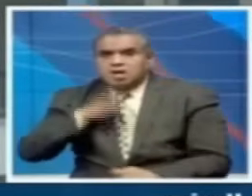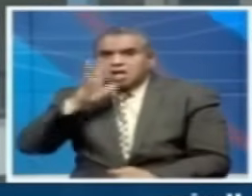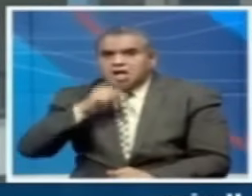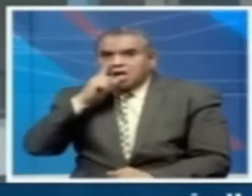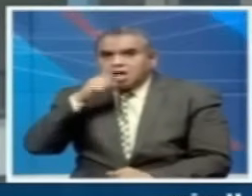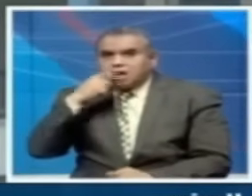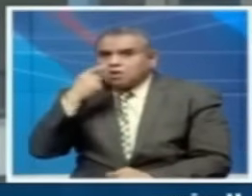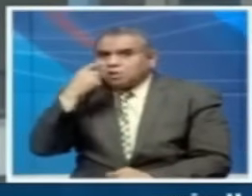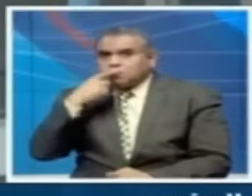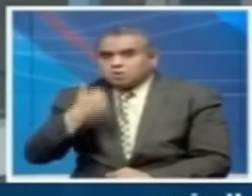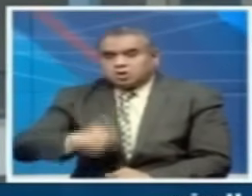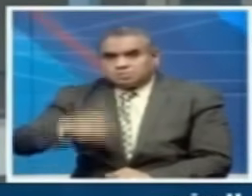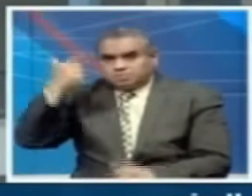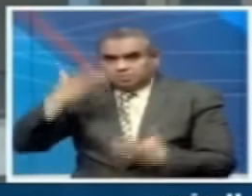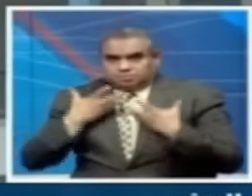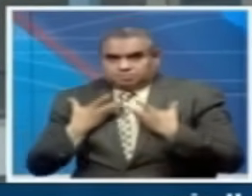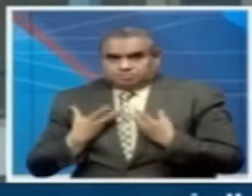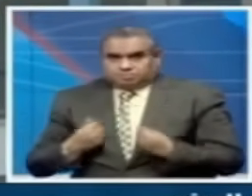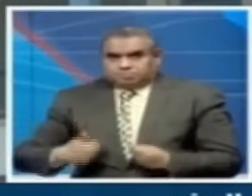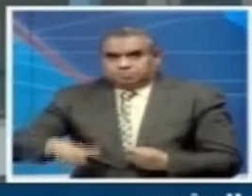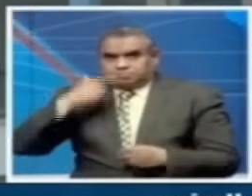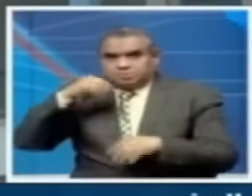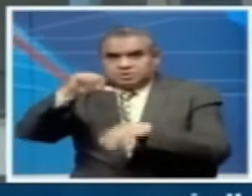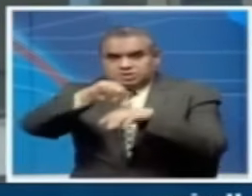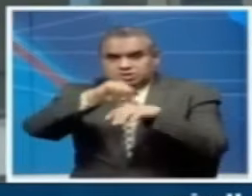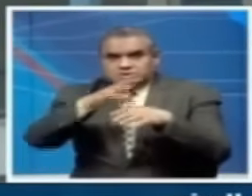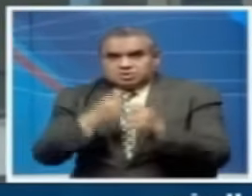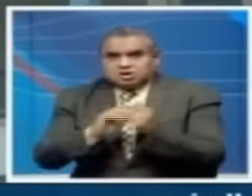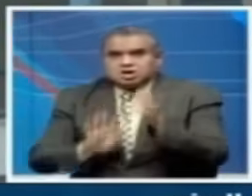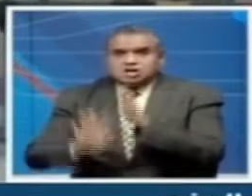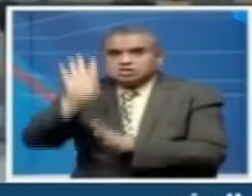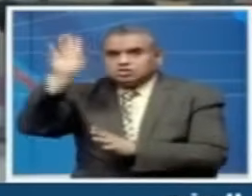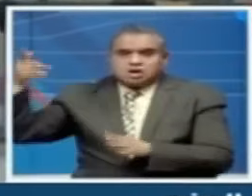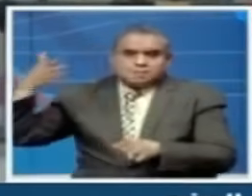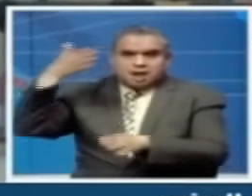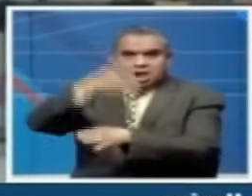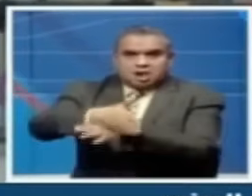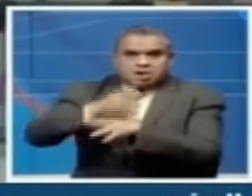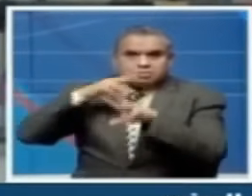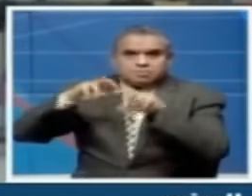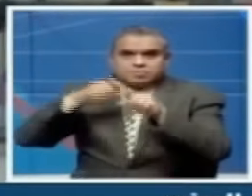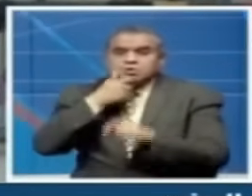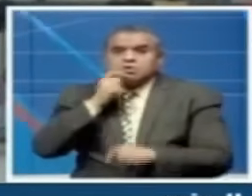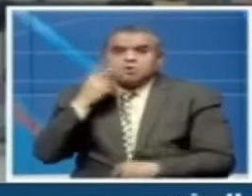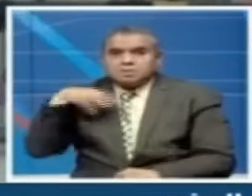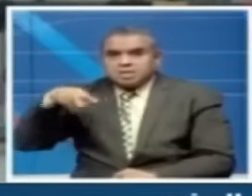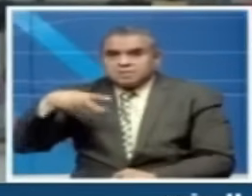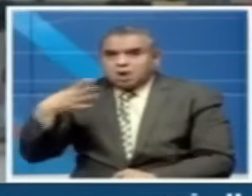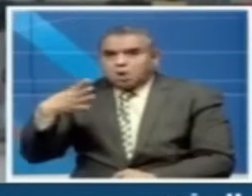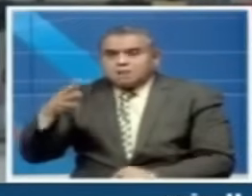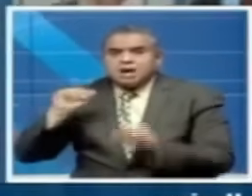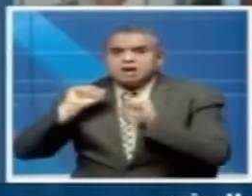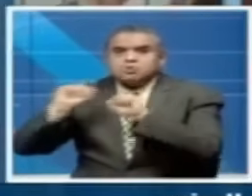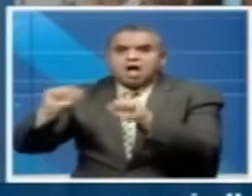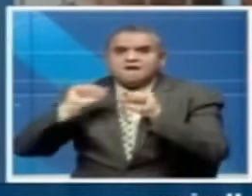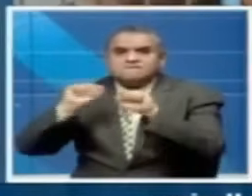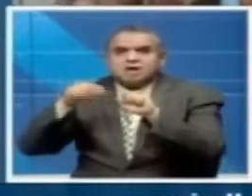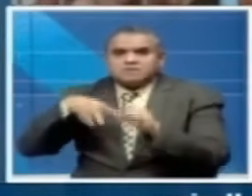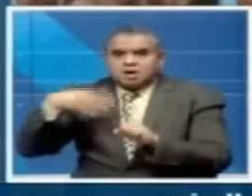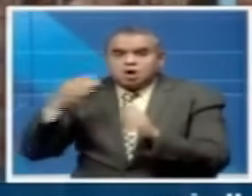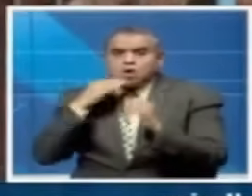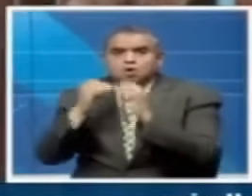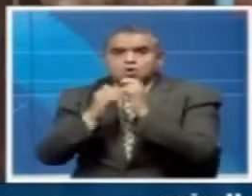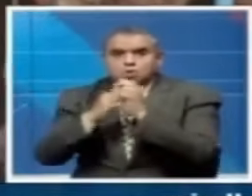تمكنت بعد سريان الهدنة من الوصول إلى مناطق الشمال لأول مرة منذ 48 يوما، مشيرا إلى أن